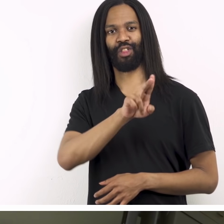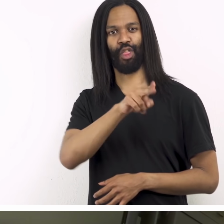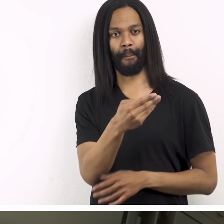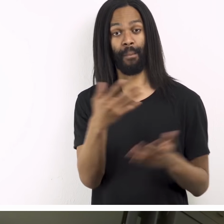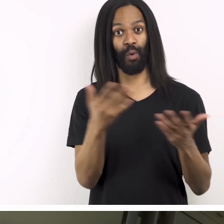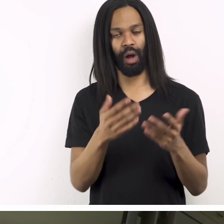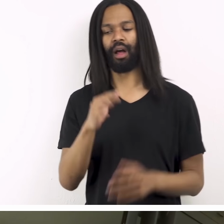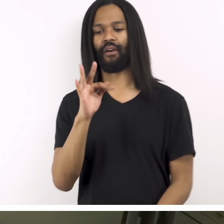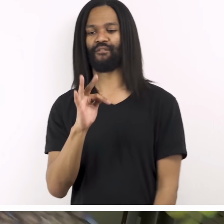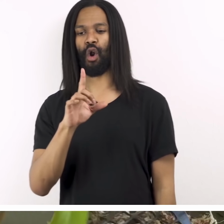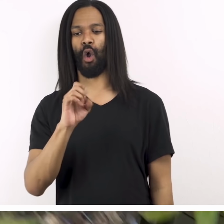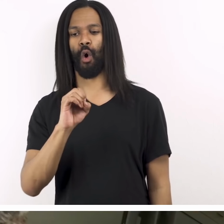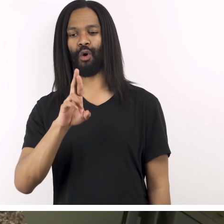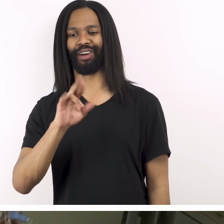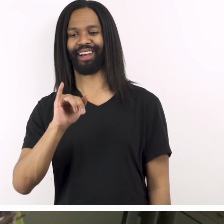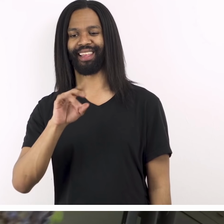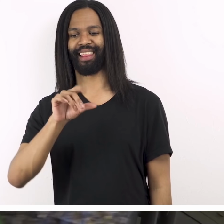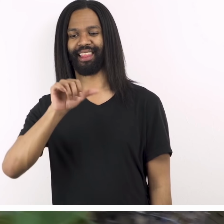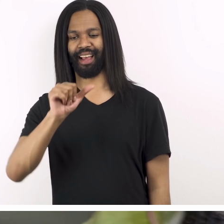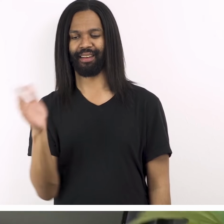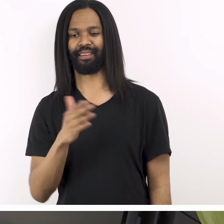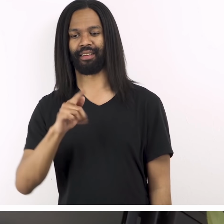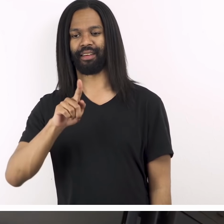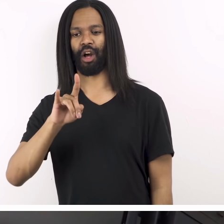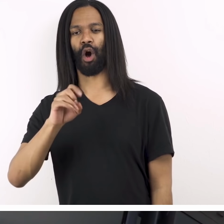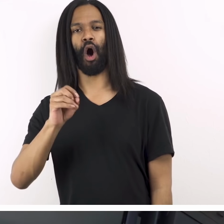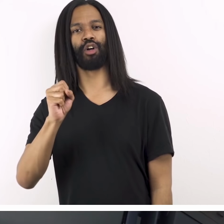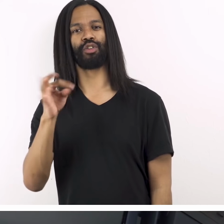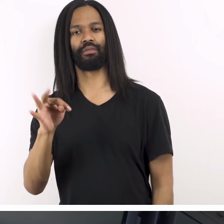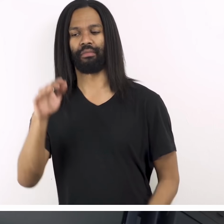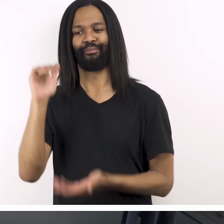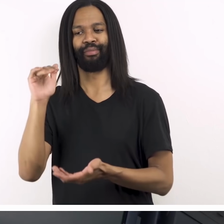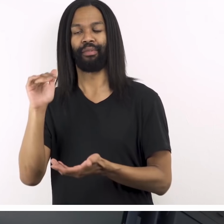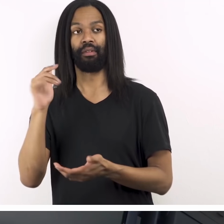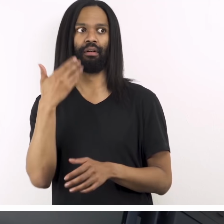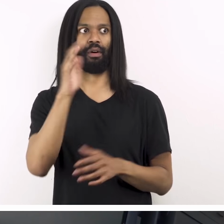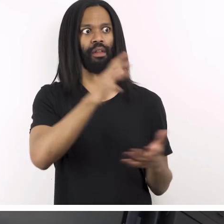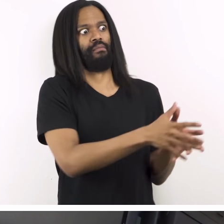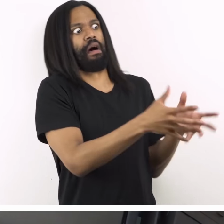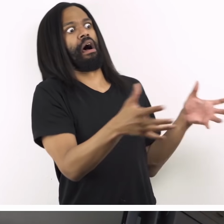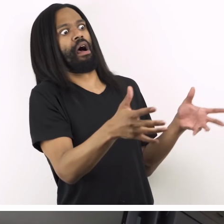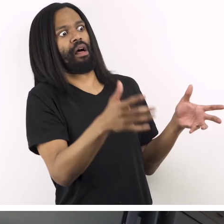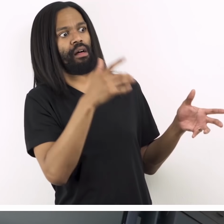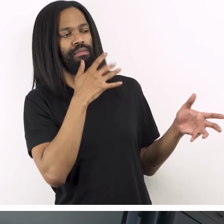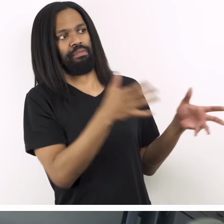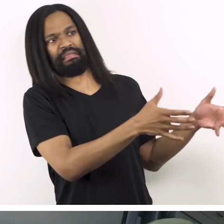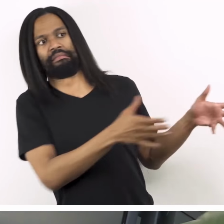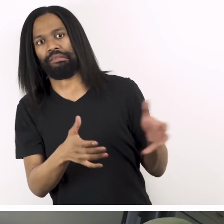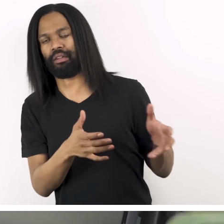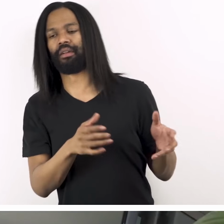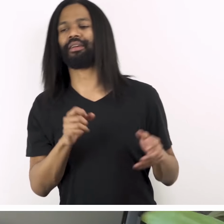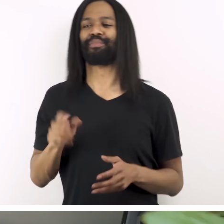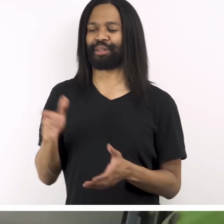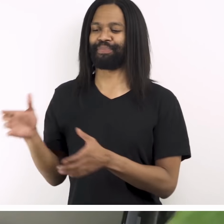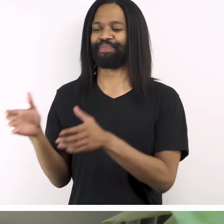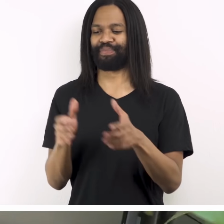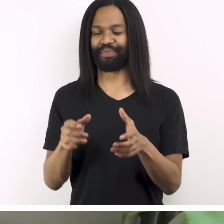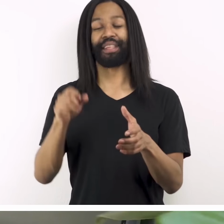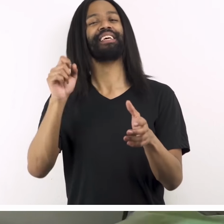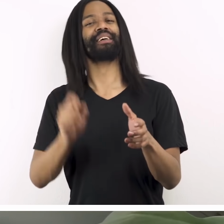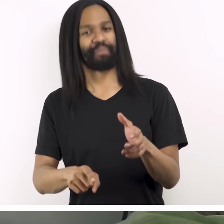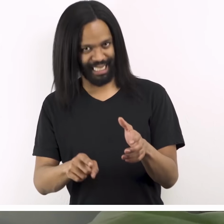c'est notre fameux Florida Ghost. Je vous ai pas chopé le gros parce que voilà, impossible le gros, il est trop lourd, trop gros. Je vous ai pris le petit, la version Rikiki. Donc du coup,